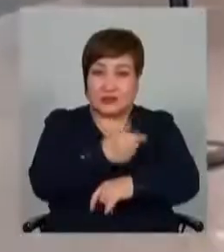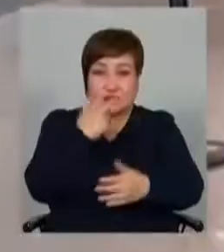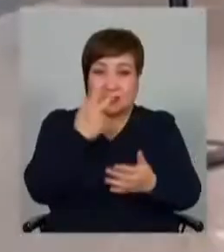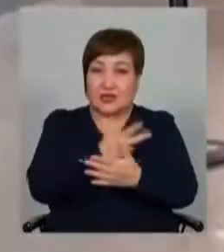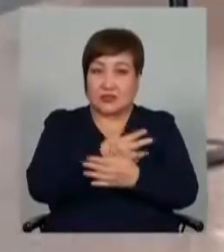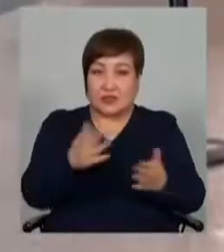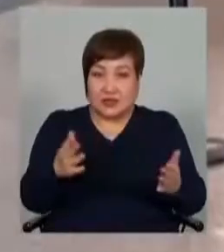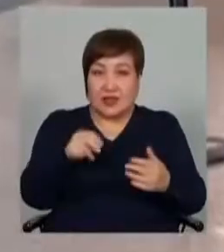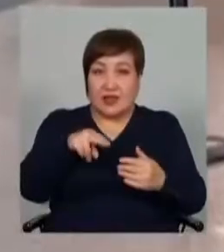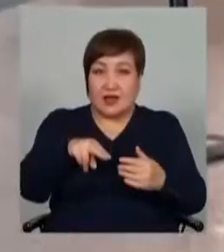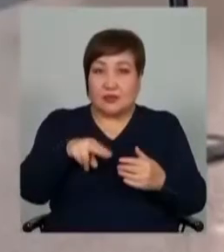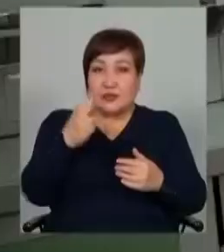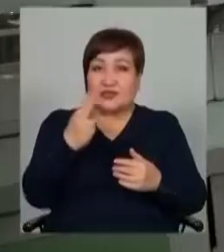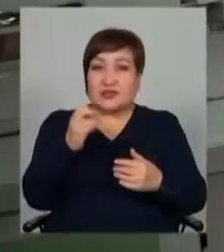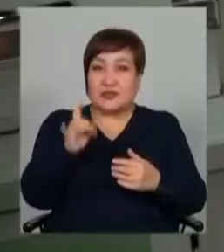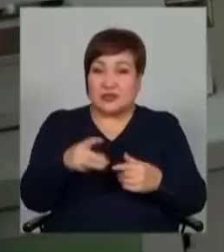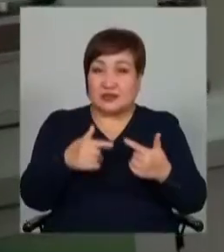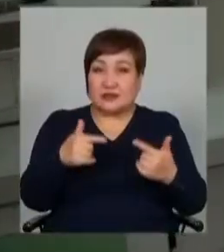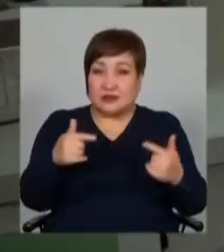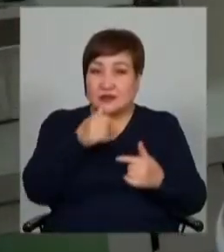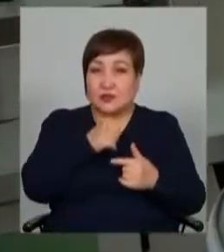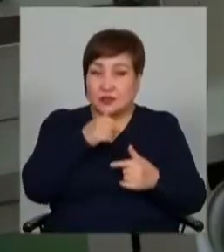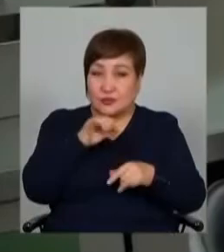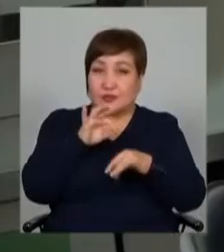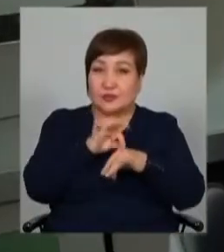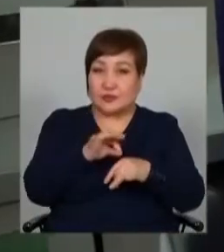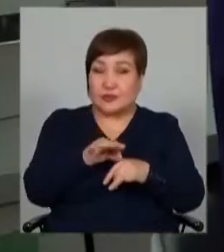қарамастан ПТР тестін тапсырады және тест нәтижесі қандай болса